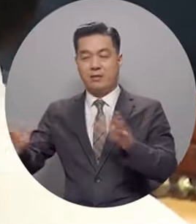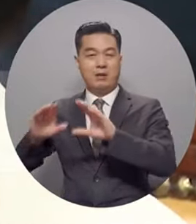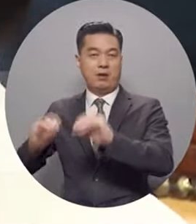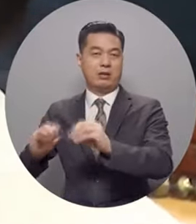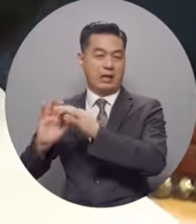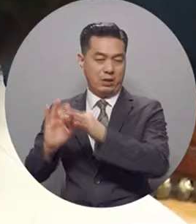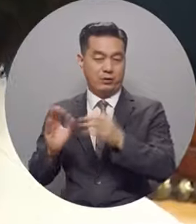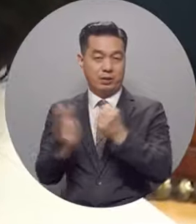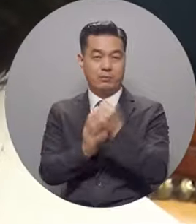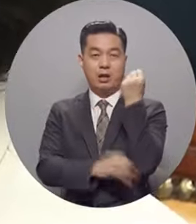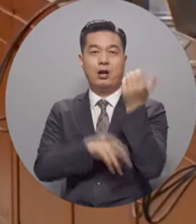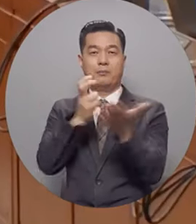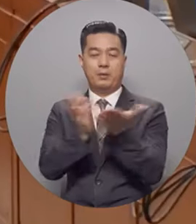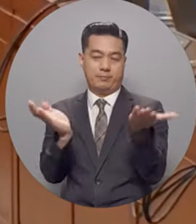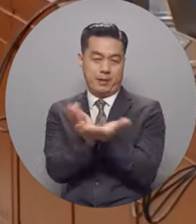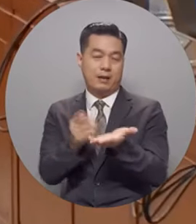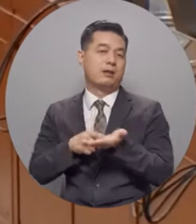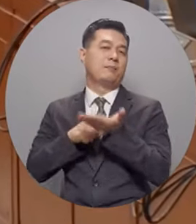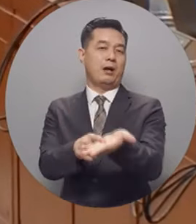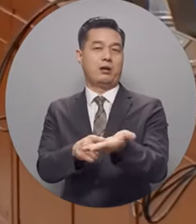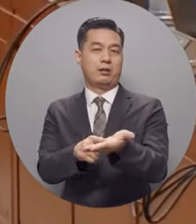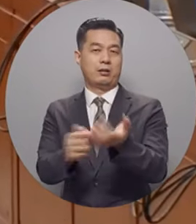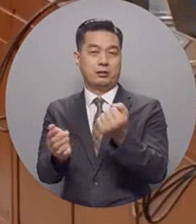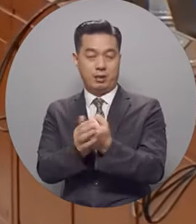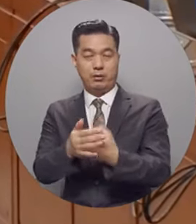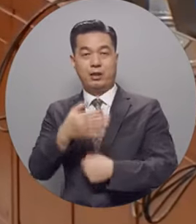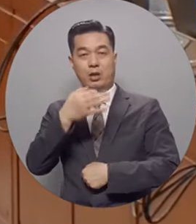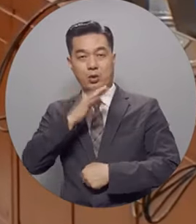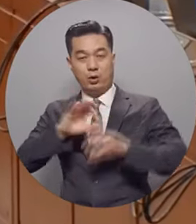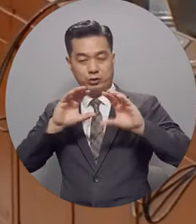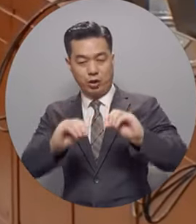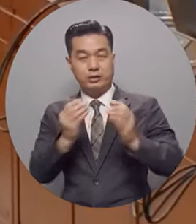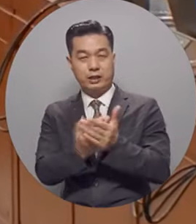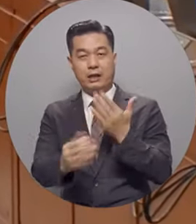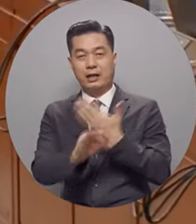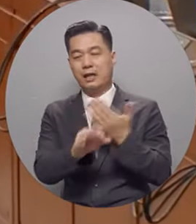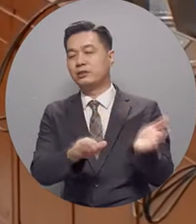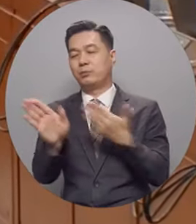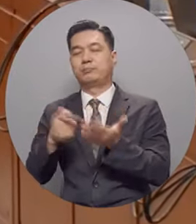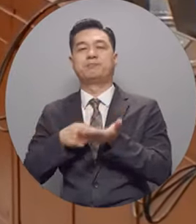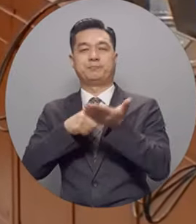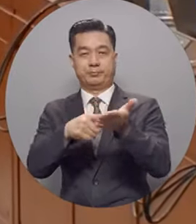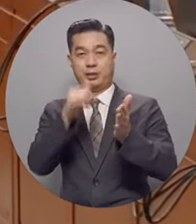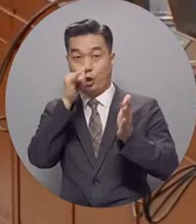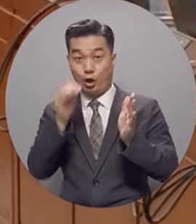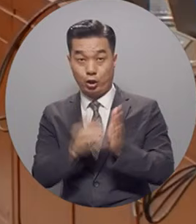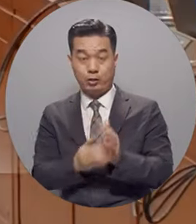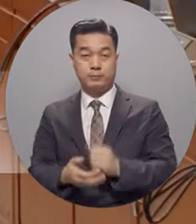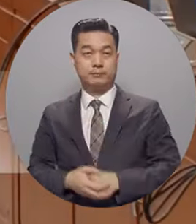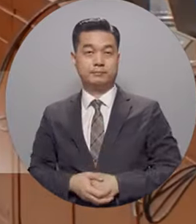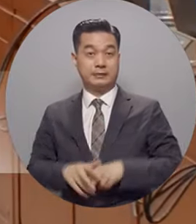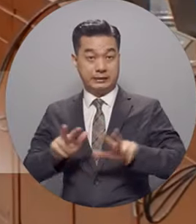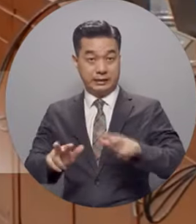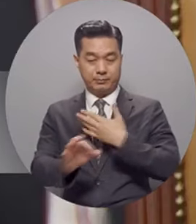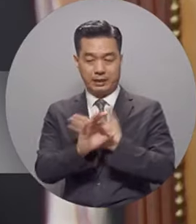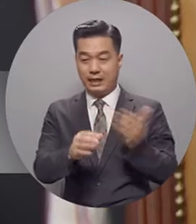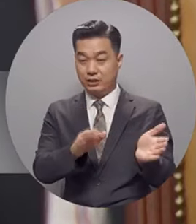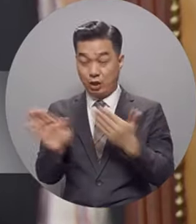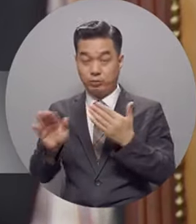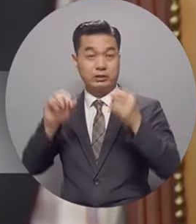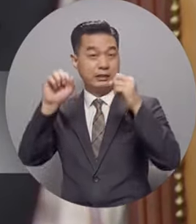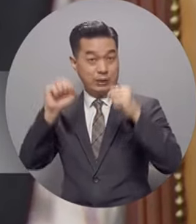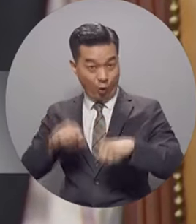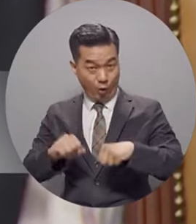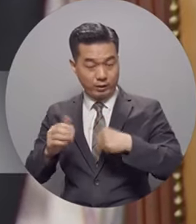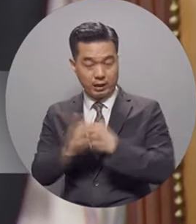청구했습니다 조항의 효력정지 달라는 처분 신청도 냈습니다 헌재가 우선 가처분을 받아들이면서